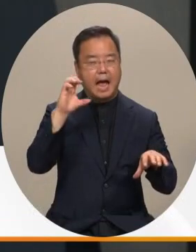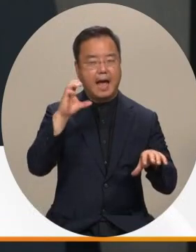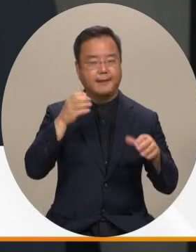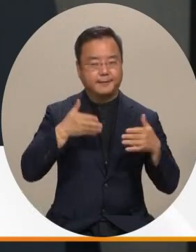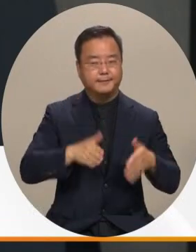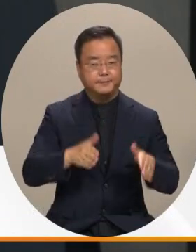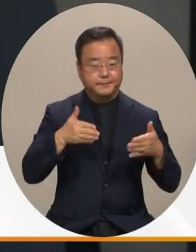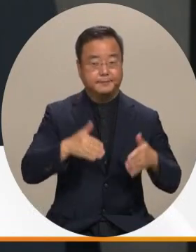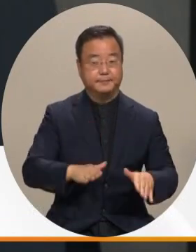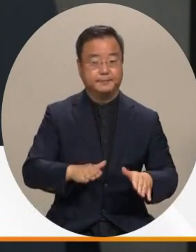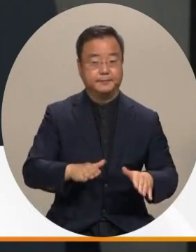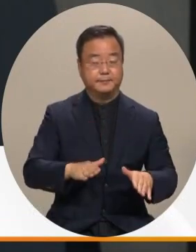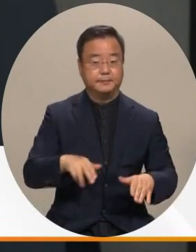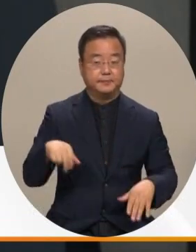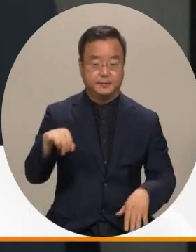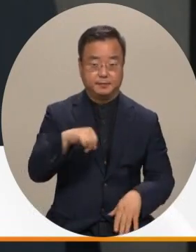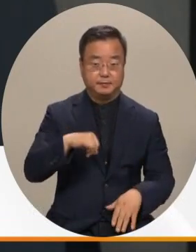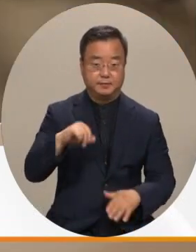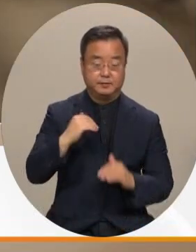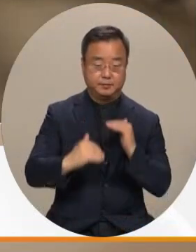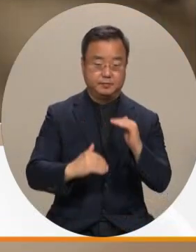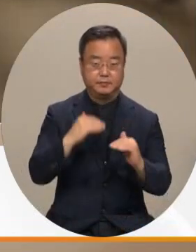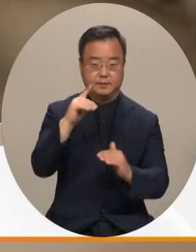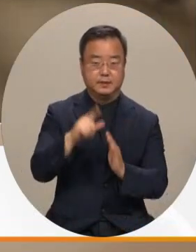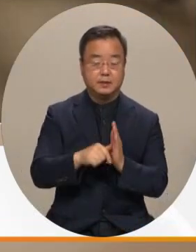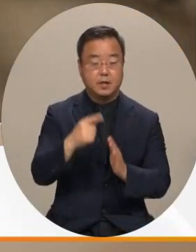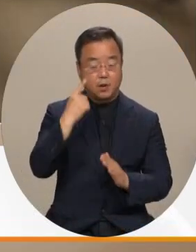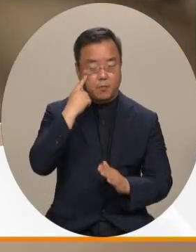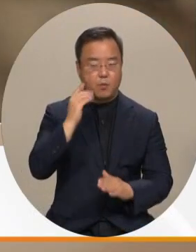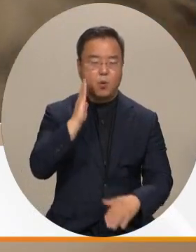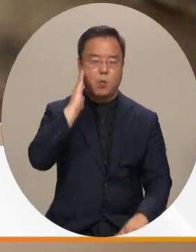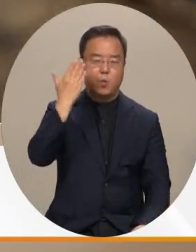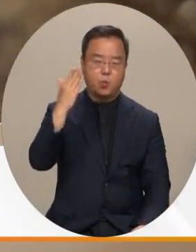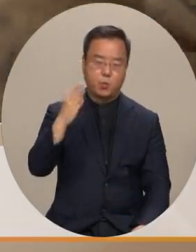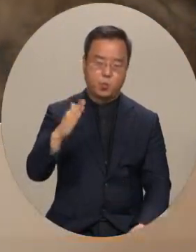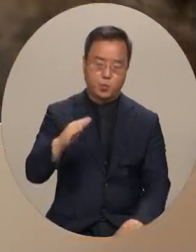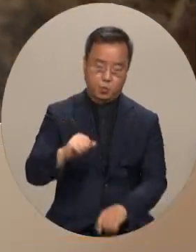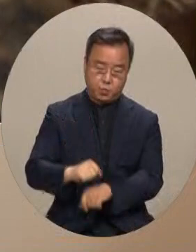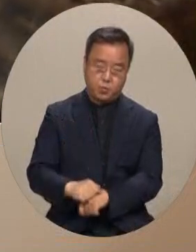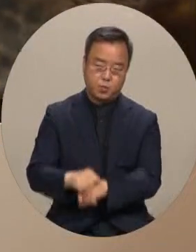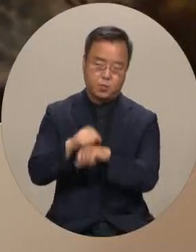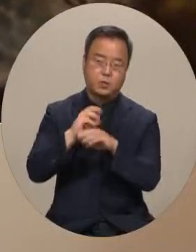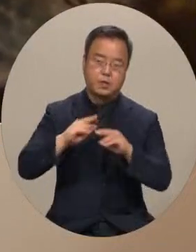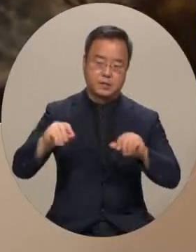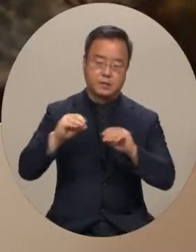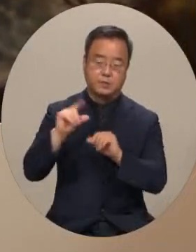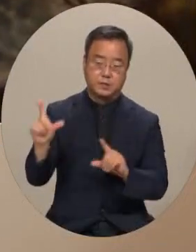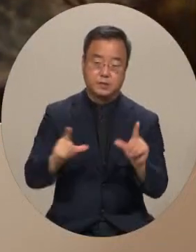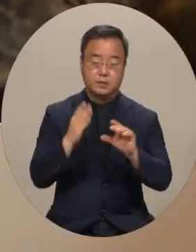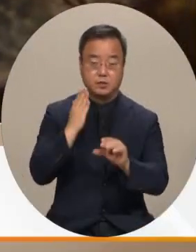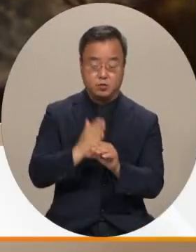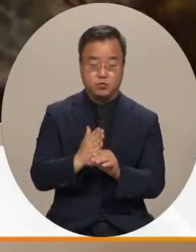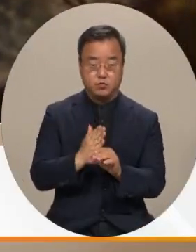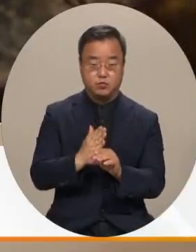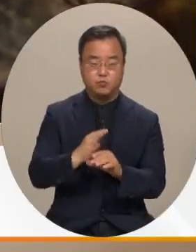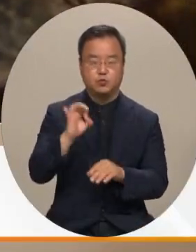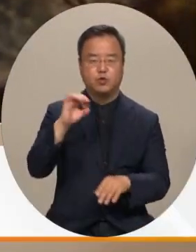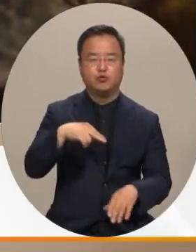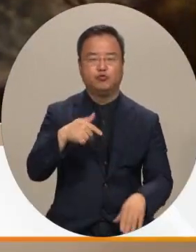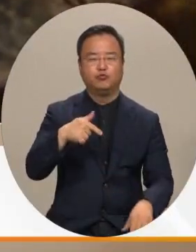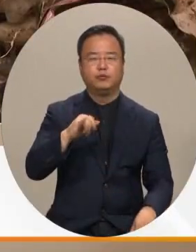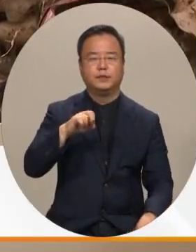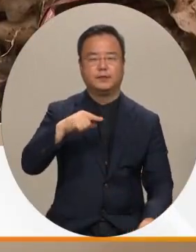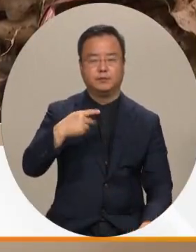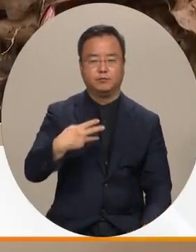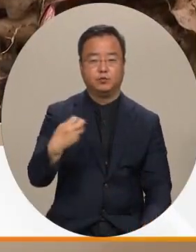버그의 이제 유충 시기를 보면 낙 에 그 쌓여 있는 토양에 생활을 하고요 토양에서 이제 유기물이나 낙엽을 그